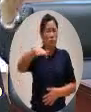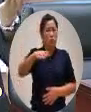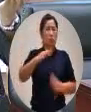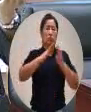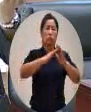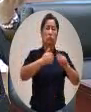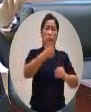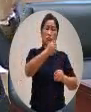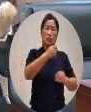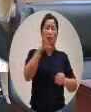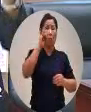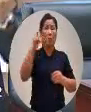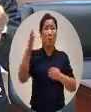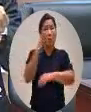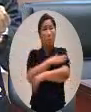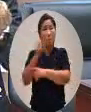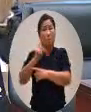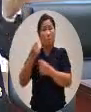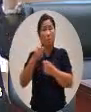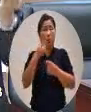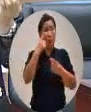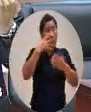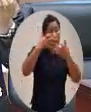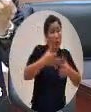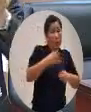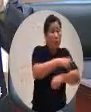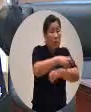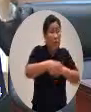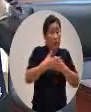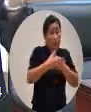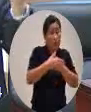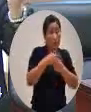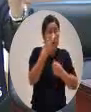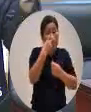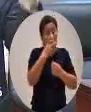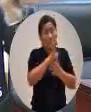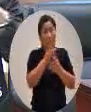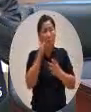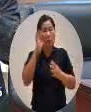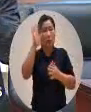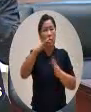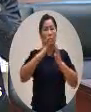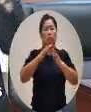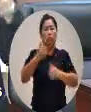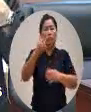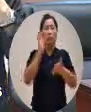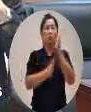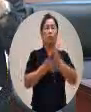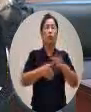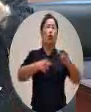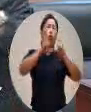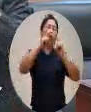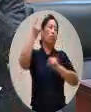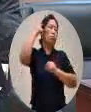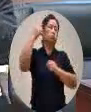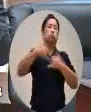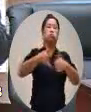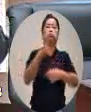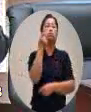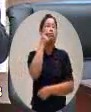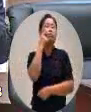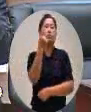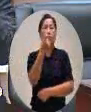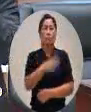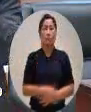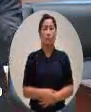那麼關心環保問題如果把它放到國際上國際上會檢驗將來所有市長都不能走回頭路這也是我自己的一個想法